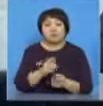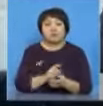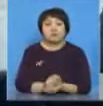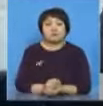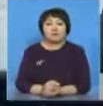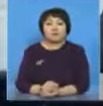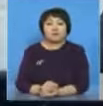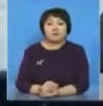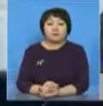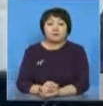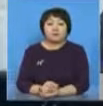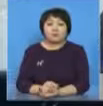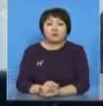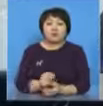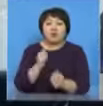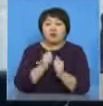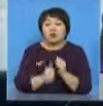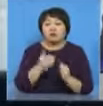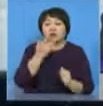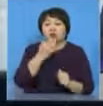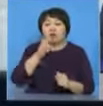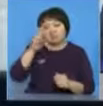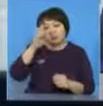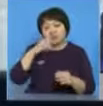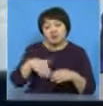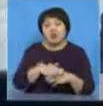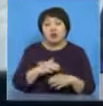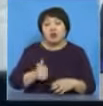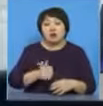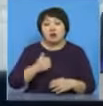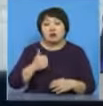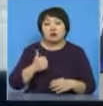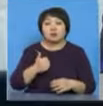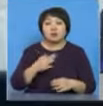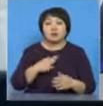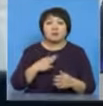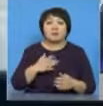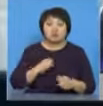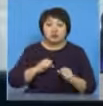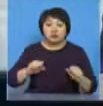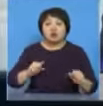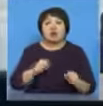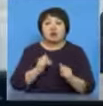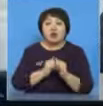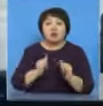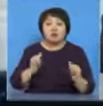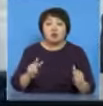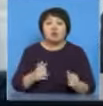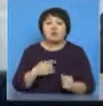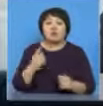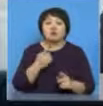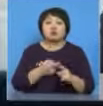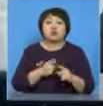айналмақ. Әрбір ұлттың, мемлекеттің абыройының, беделінің дамуы бірден